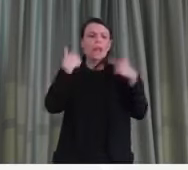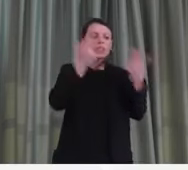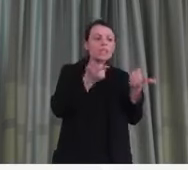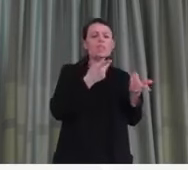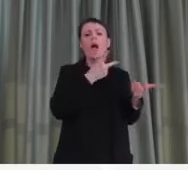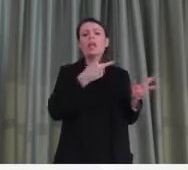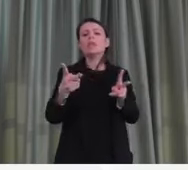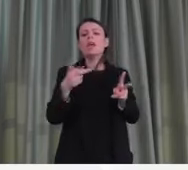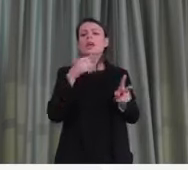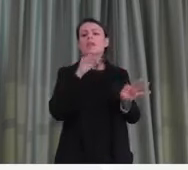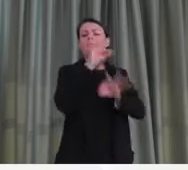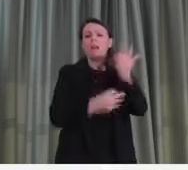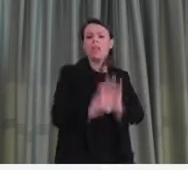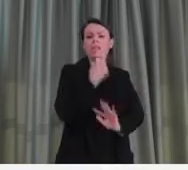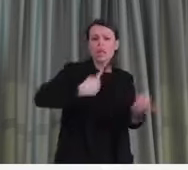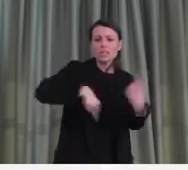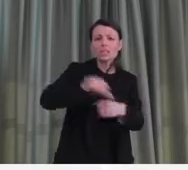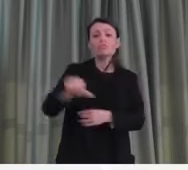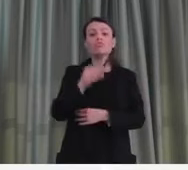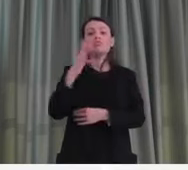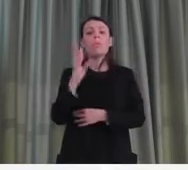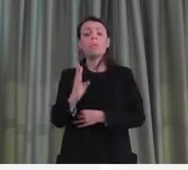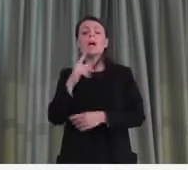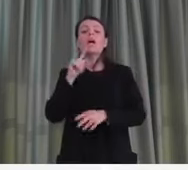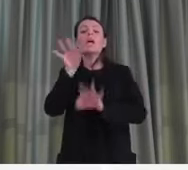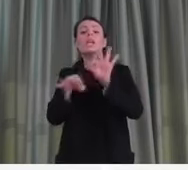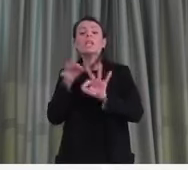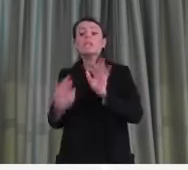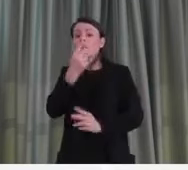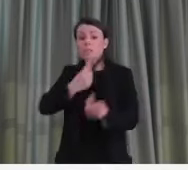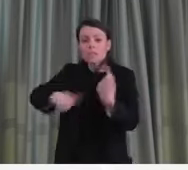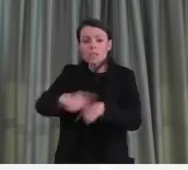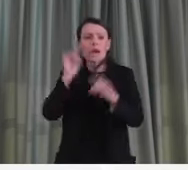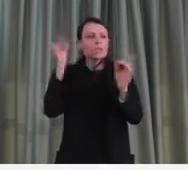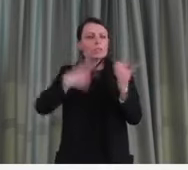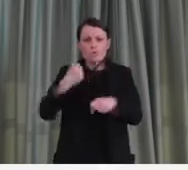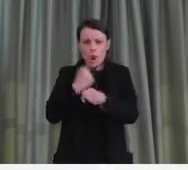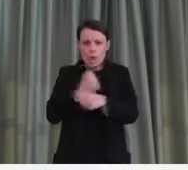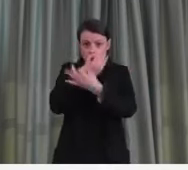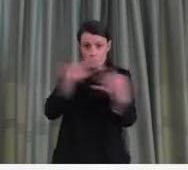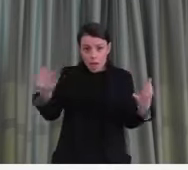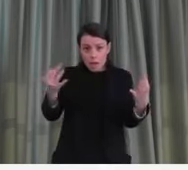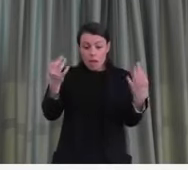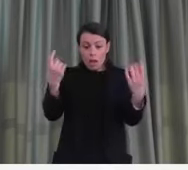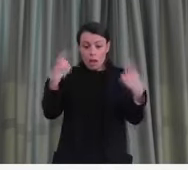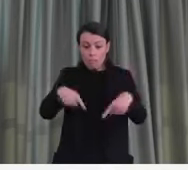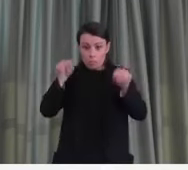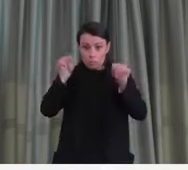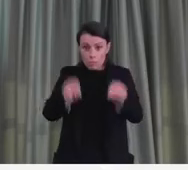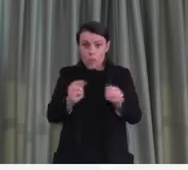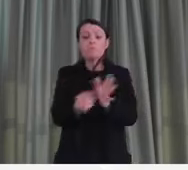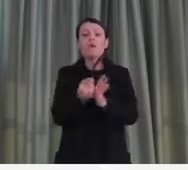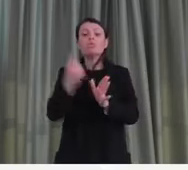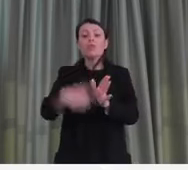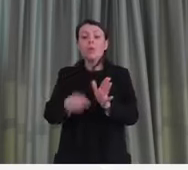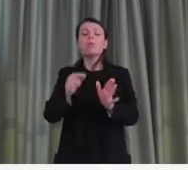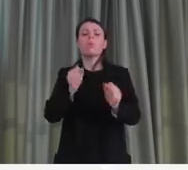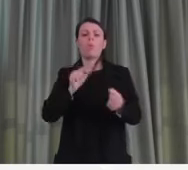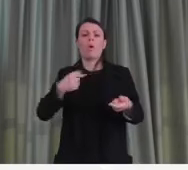se lavoreremo bene potremmo essere autosufficienti su questa produzione ciò